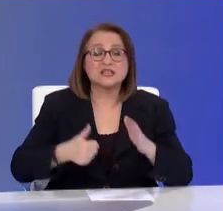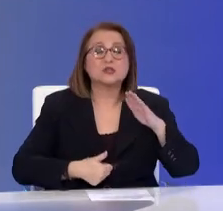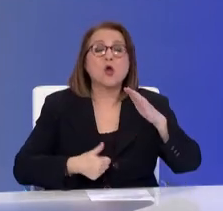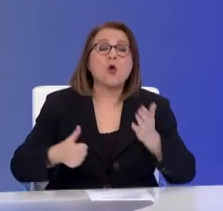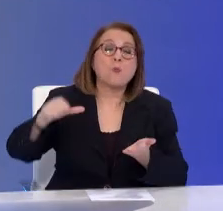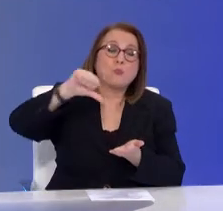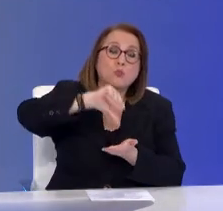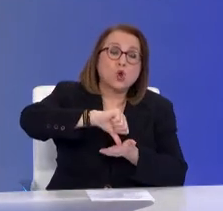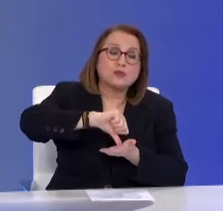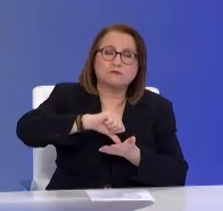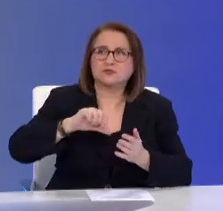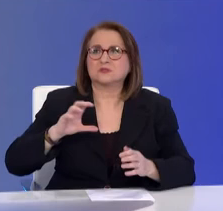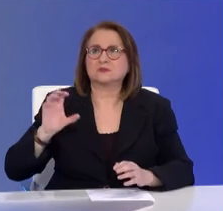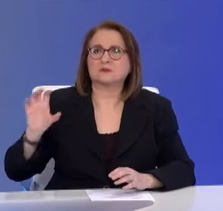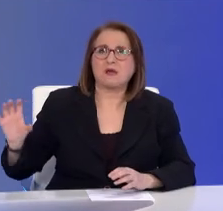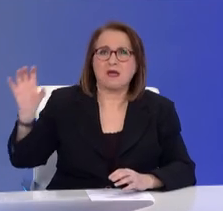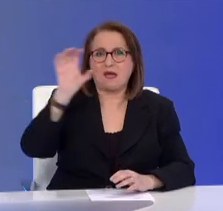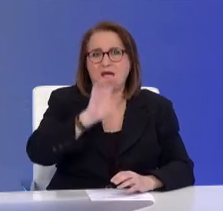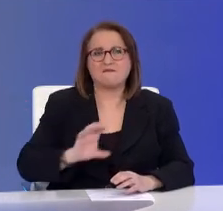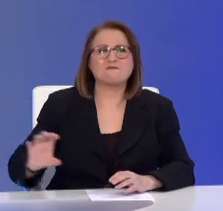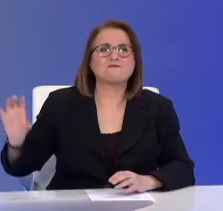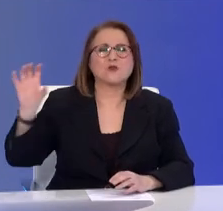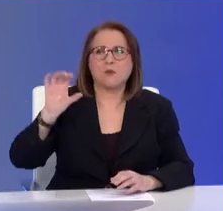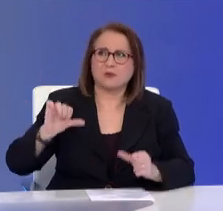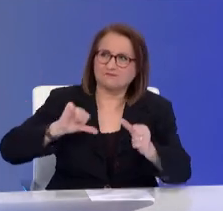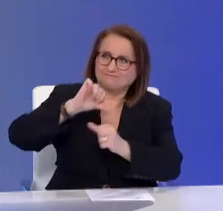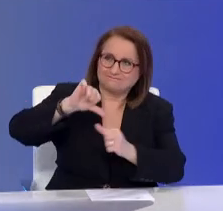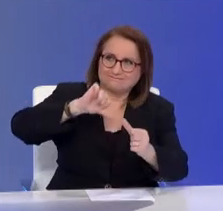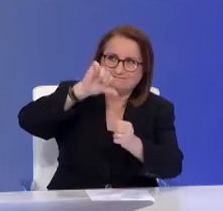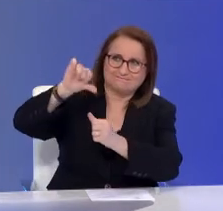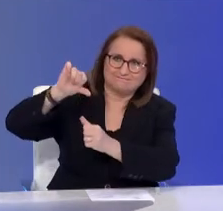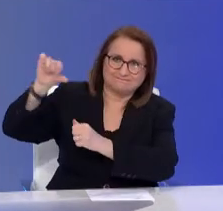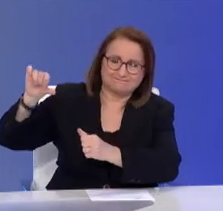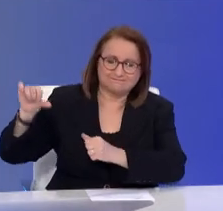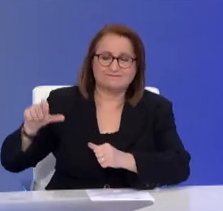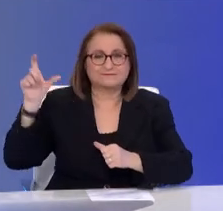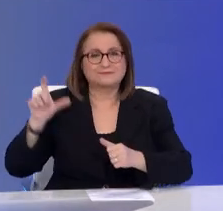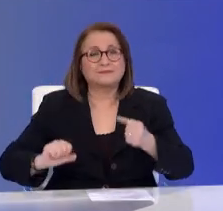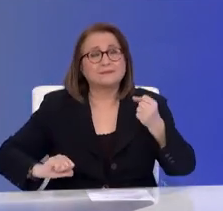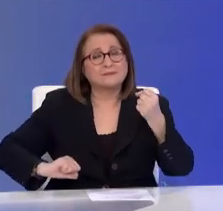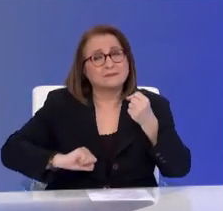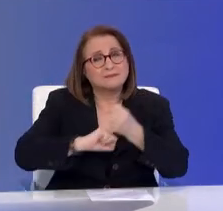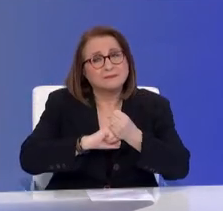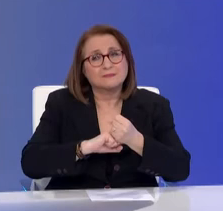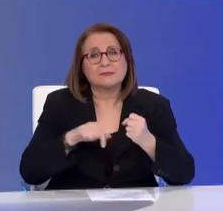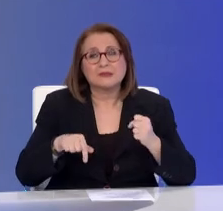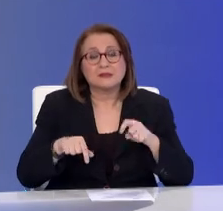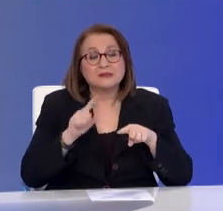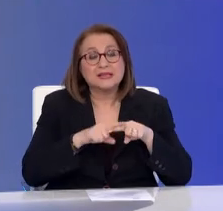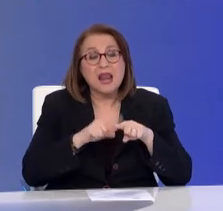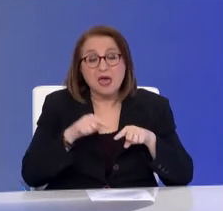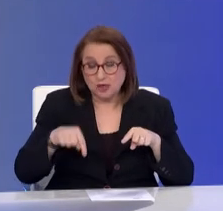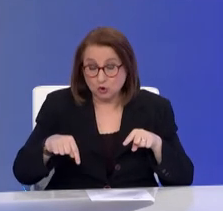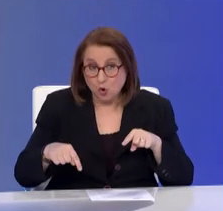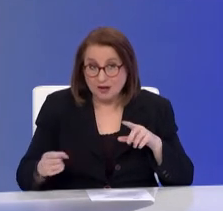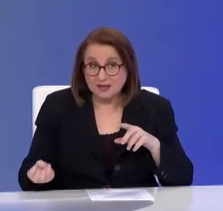πολιτιστικές πρωτεύουσες της Ευρώπης. Υπήρξε υποστηρικτής της σύγχρονης Ελλάδας